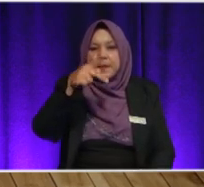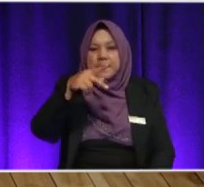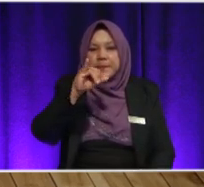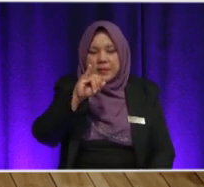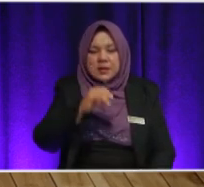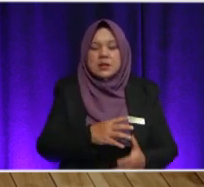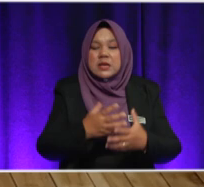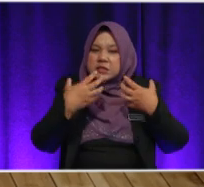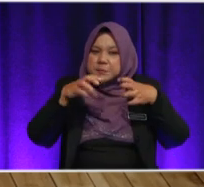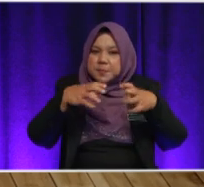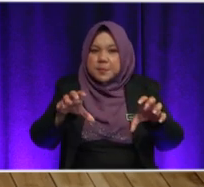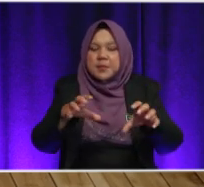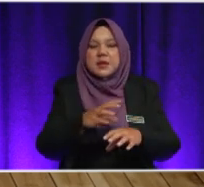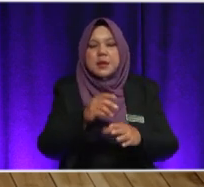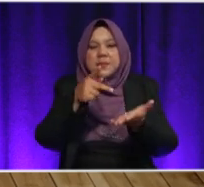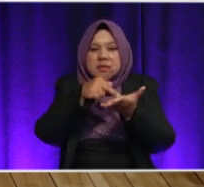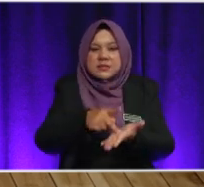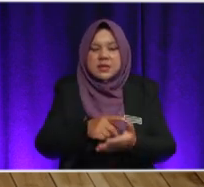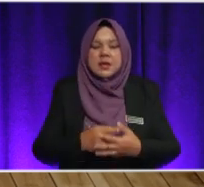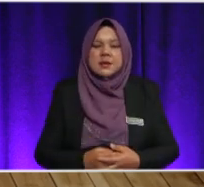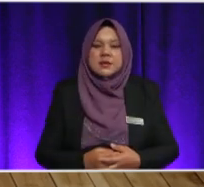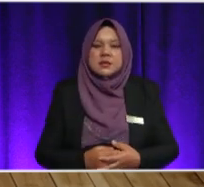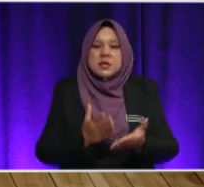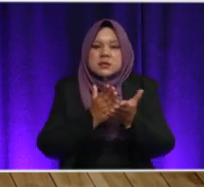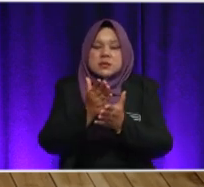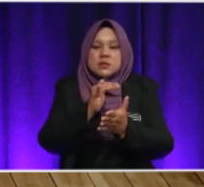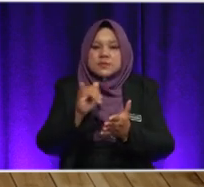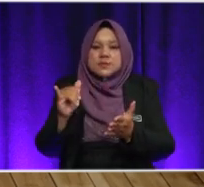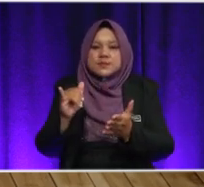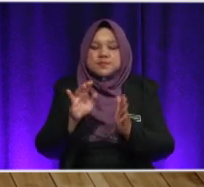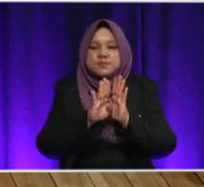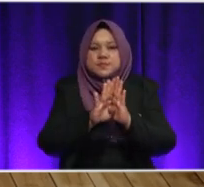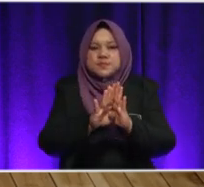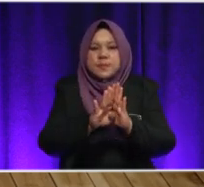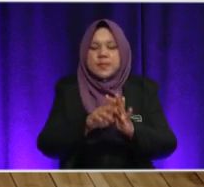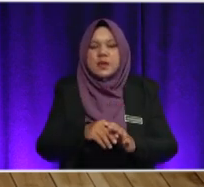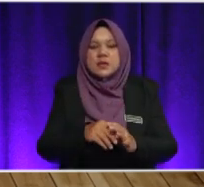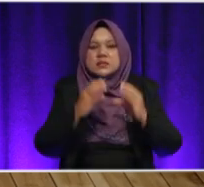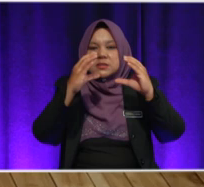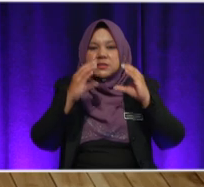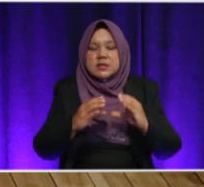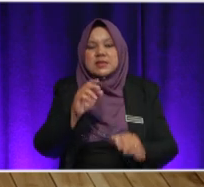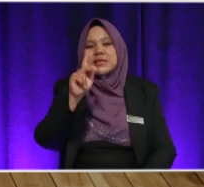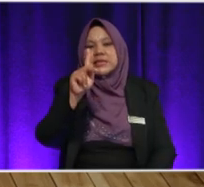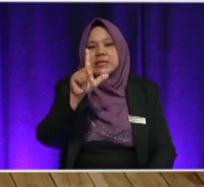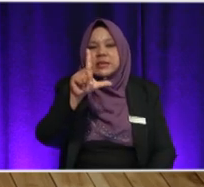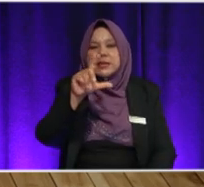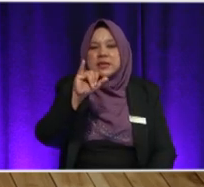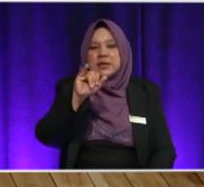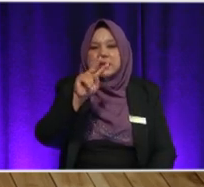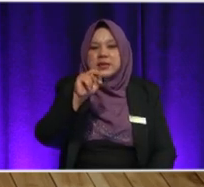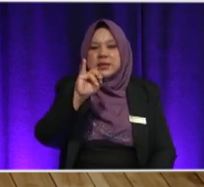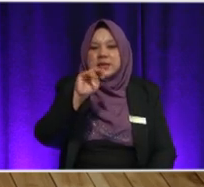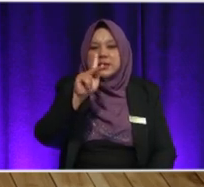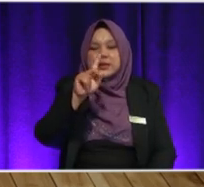cepat berbanding dengan tradisional tadi seterusnya pembuktian keberkahan secara klinik ke Ada